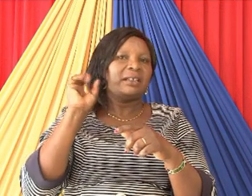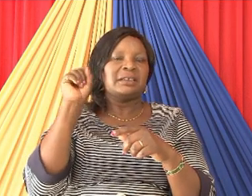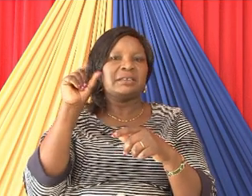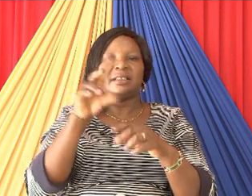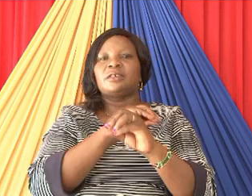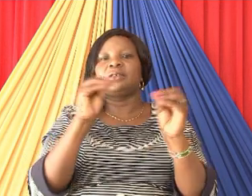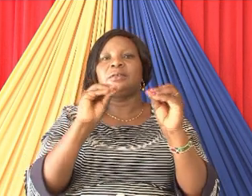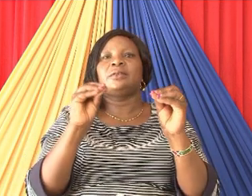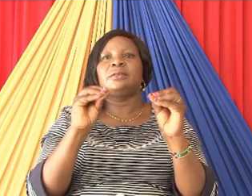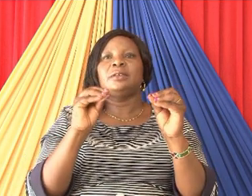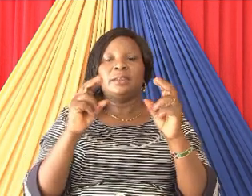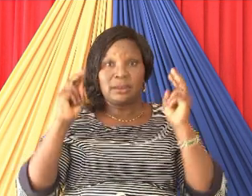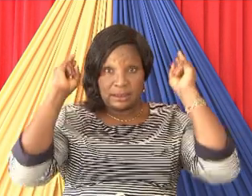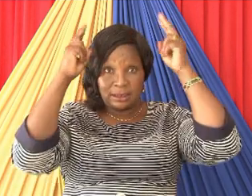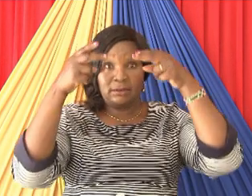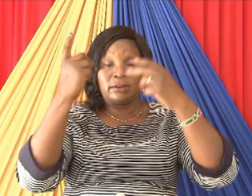muovu huja